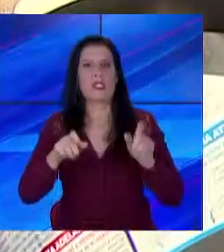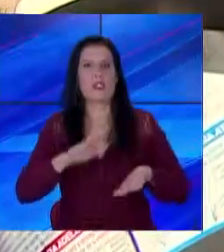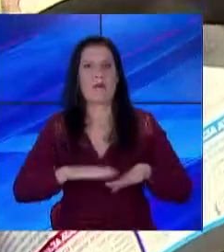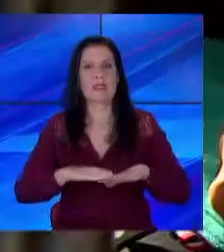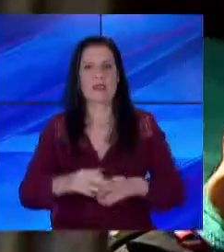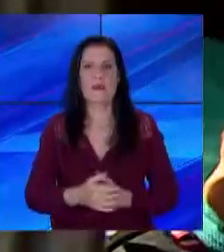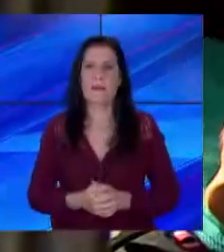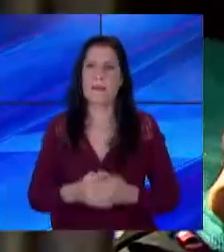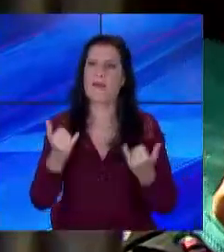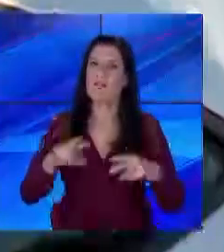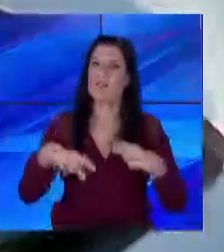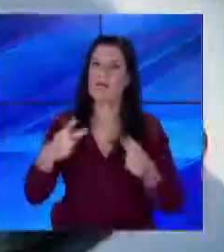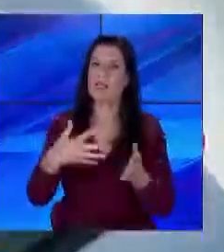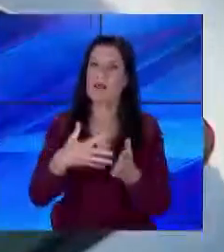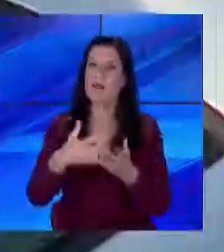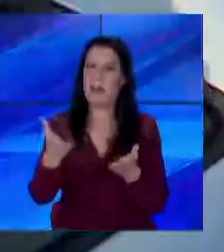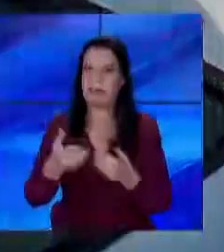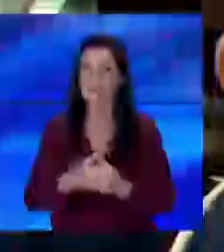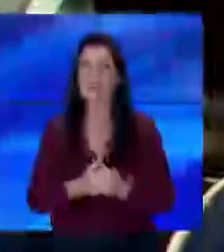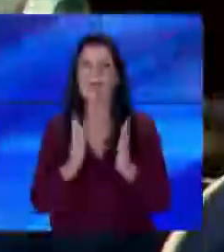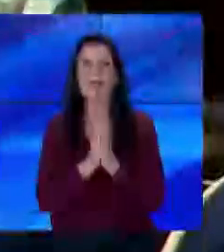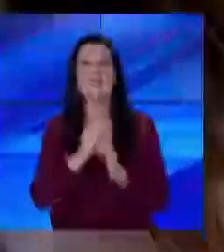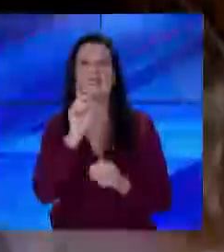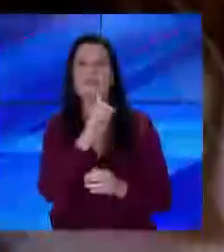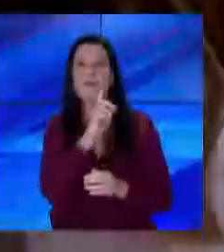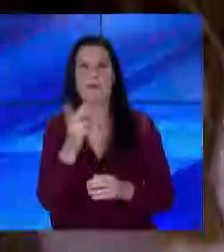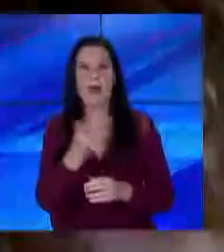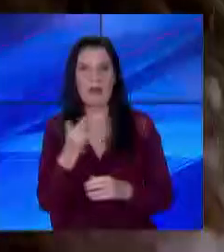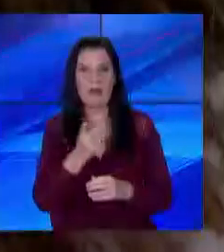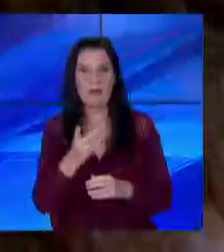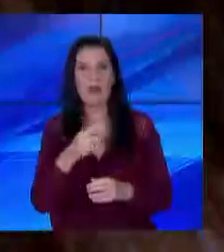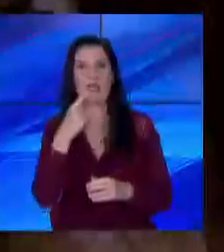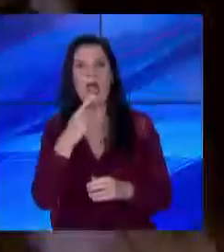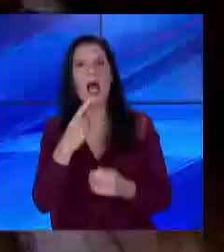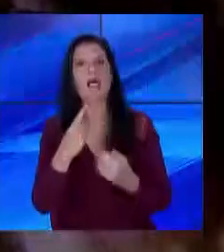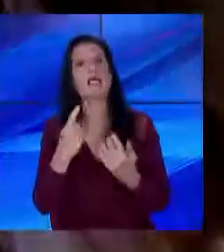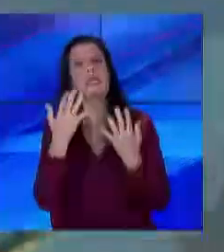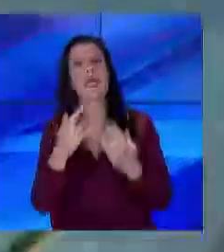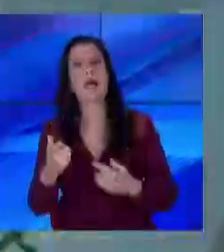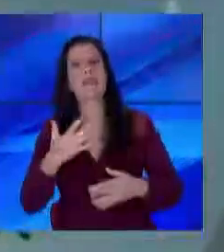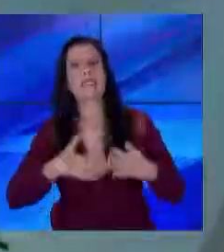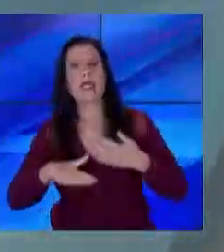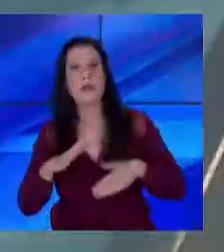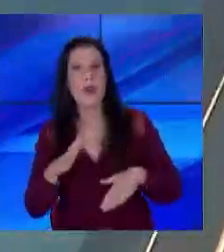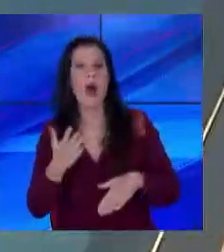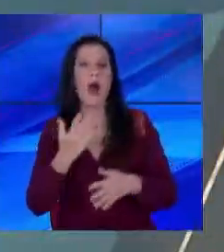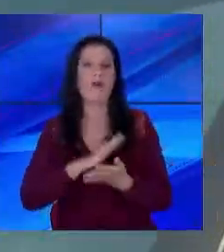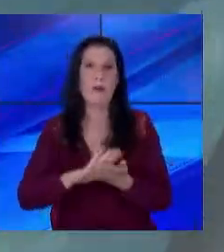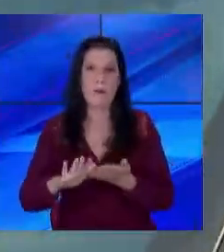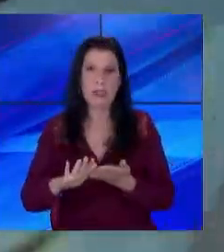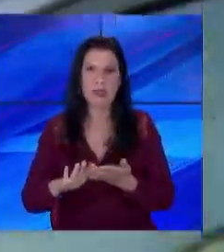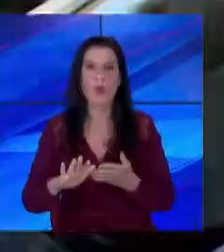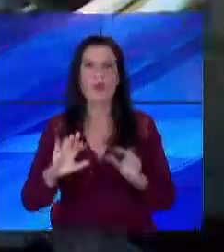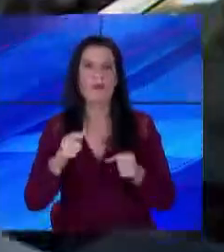בחזרה לתוצאות המבחן, ביקשנו מהאימהות מורן ומעיין לדרג את הנוחות והפשטות של הרכבת המערכת ואת יעילות